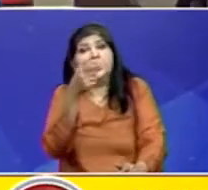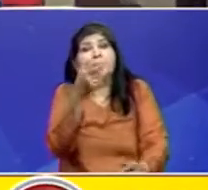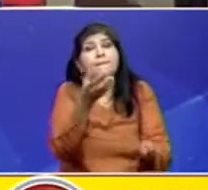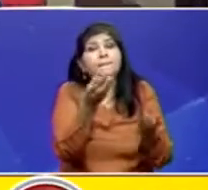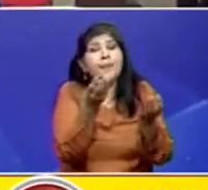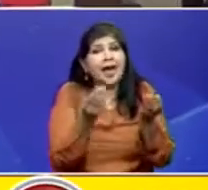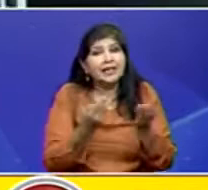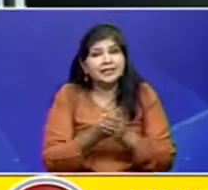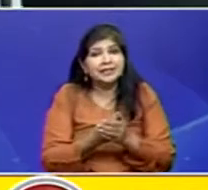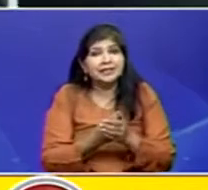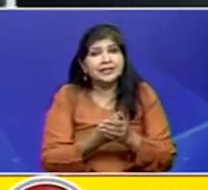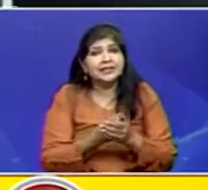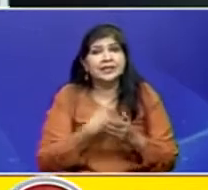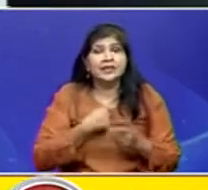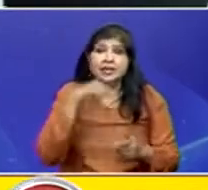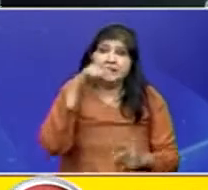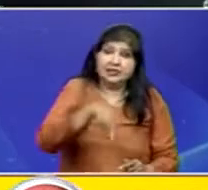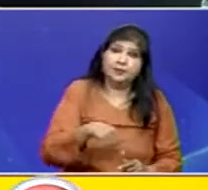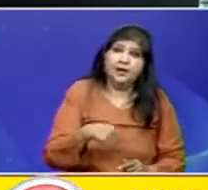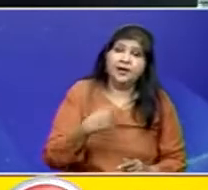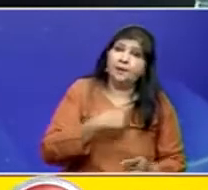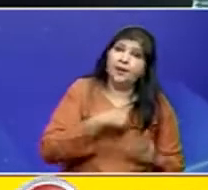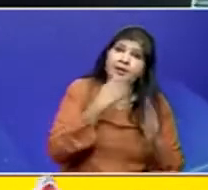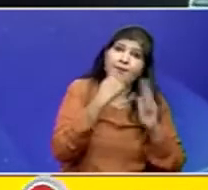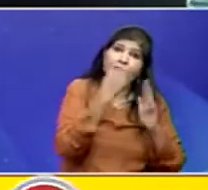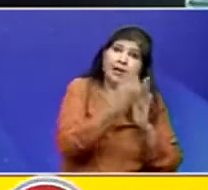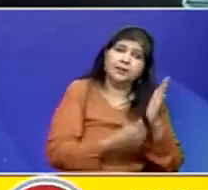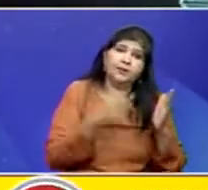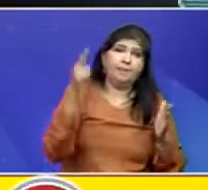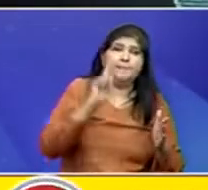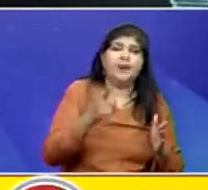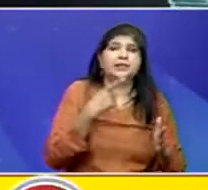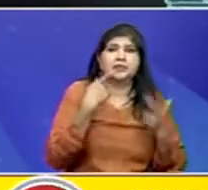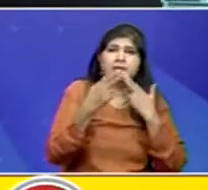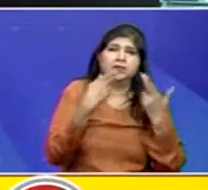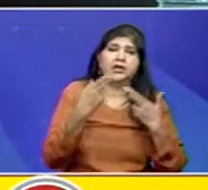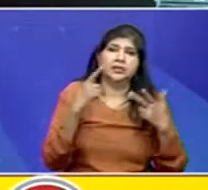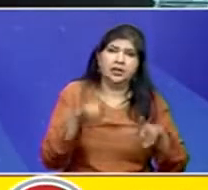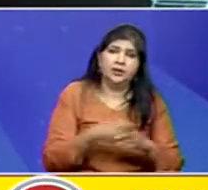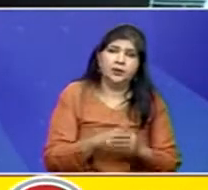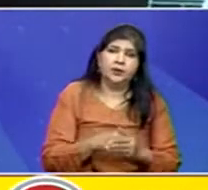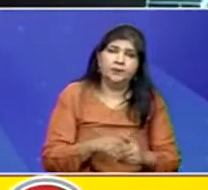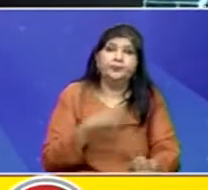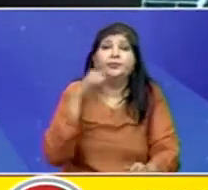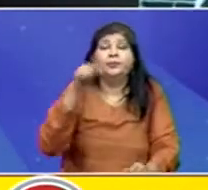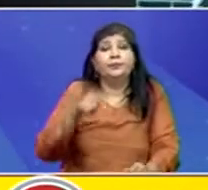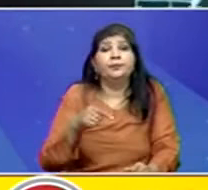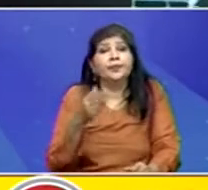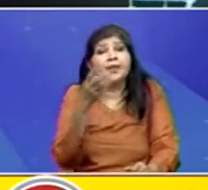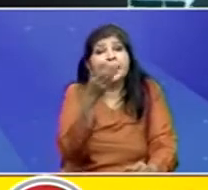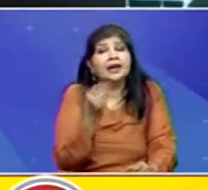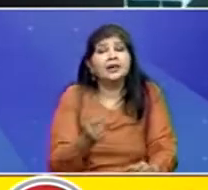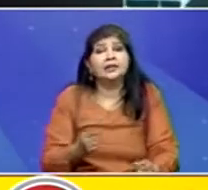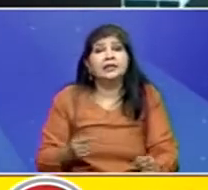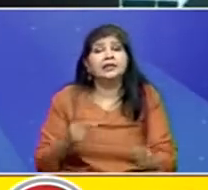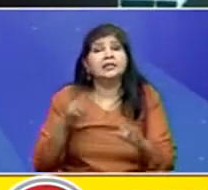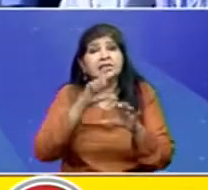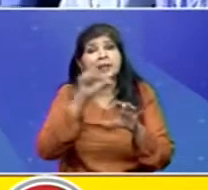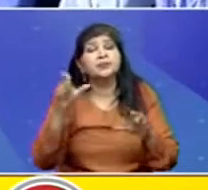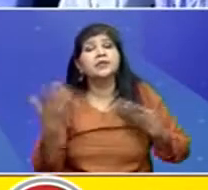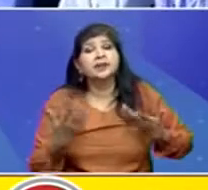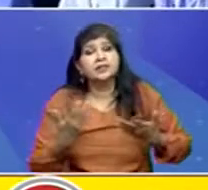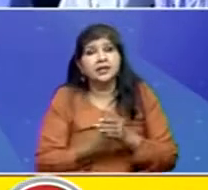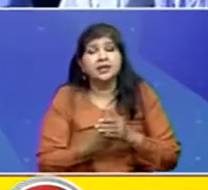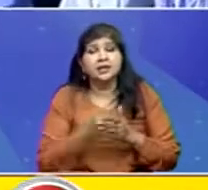मैथमेटिक्स पर मैं इस बार के मन की बात में जरूर चर्चा करूँगा साथियों गणित तो ऐसा विशह हैं